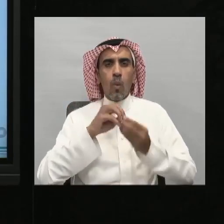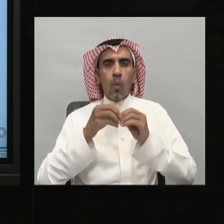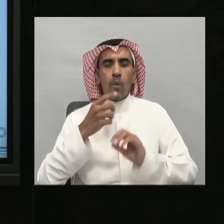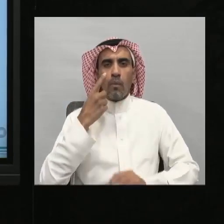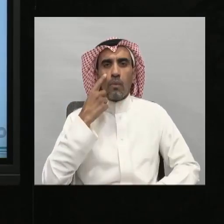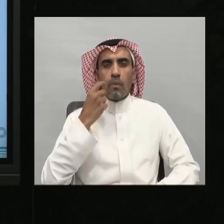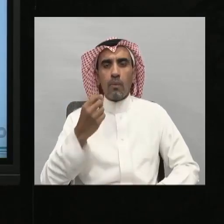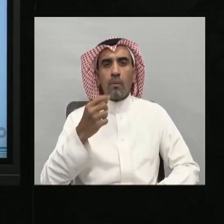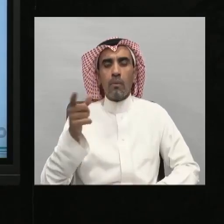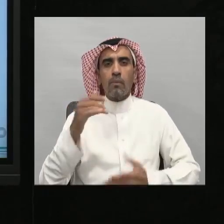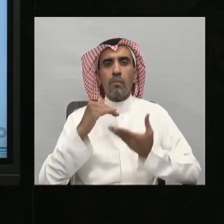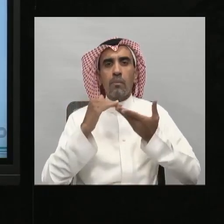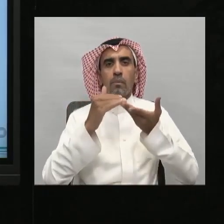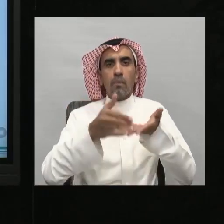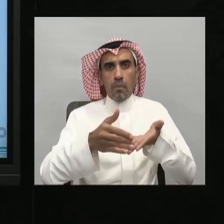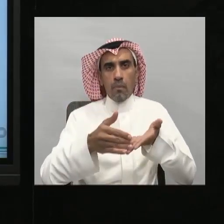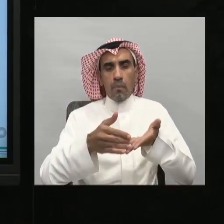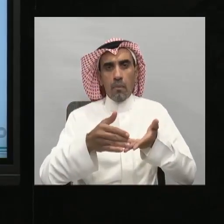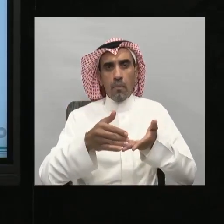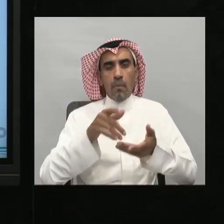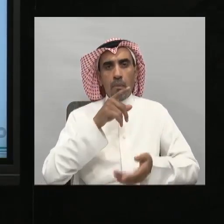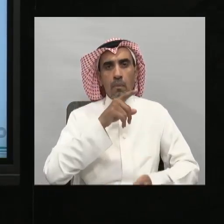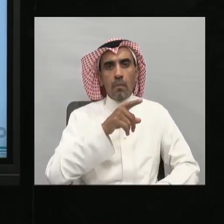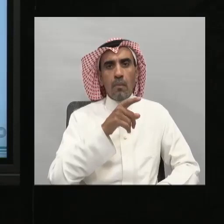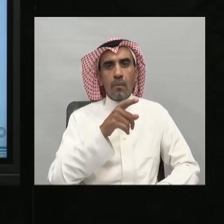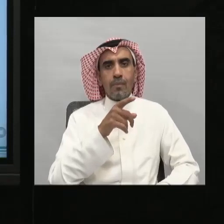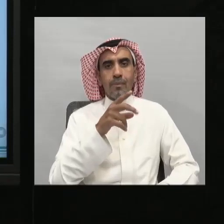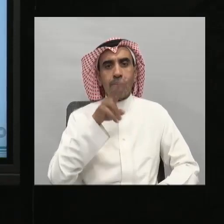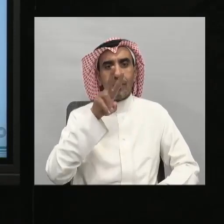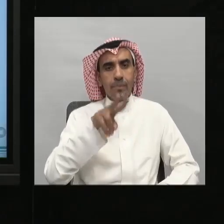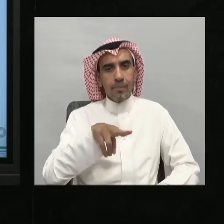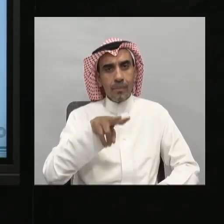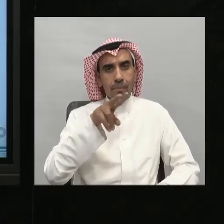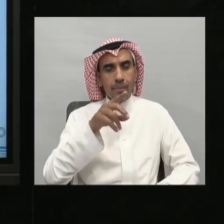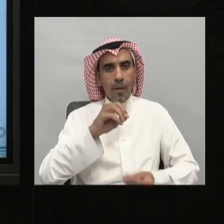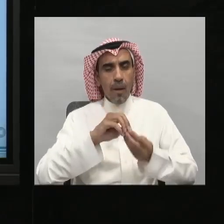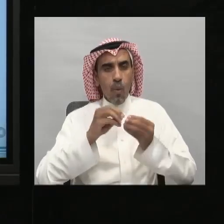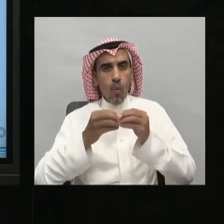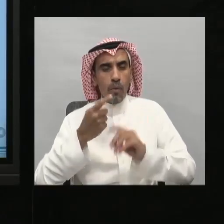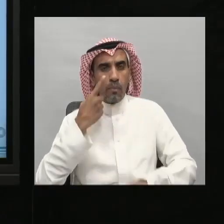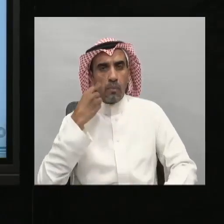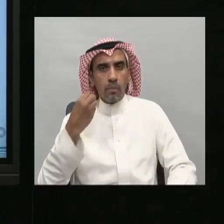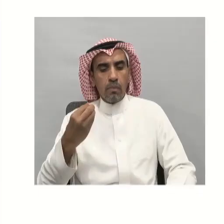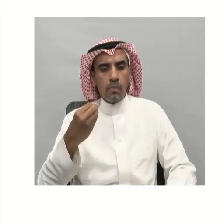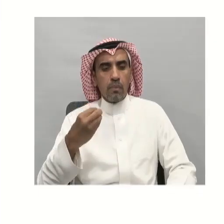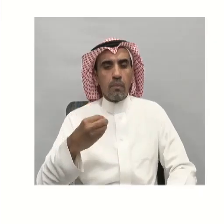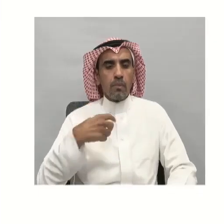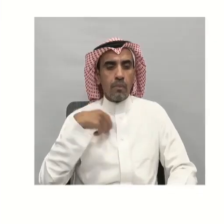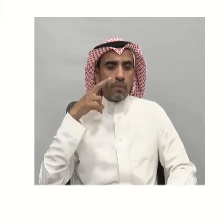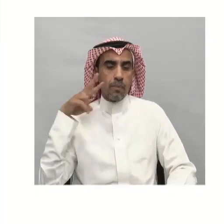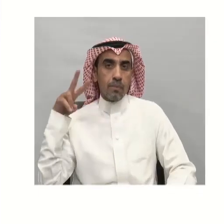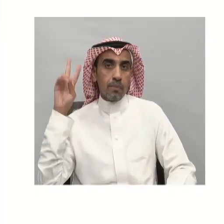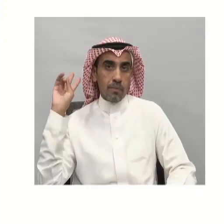هذه الطلائعيات في أنه هذا المرجان يظهر بهذه الألوان الزاهية كما نلاحظ في